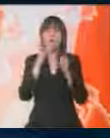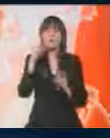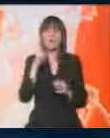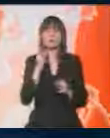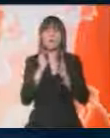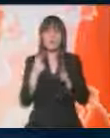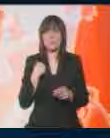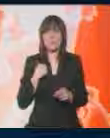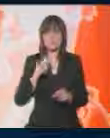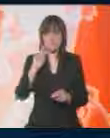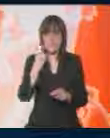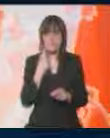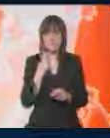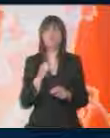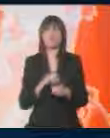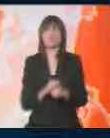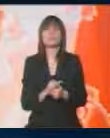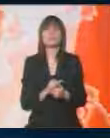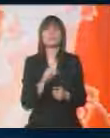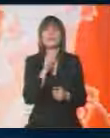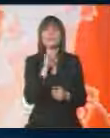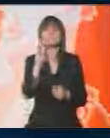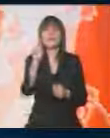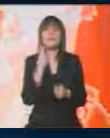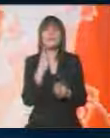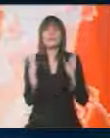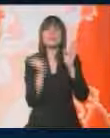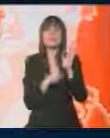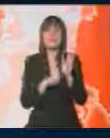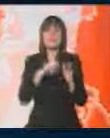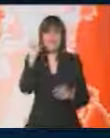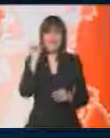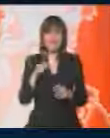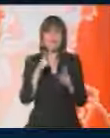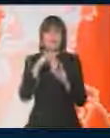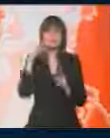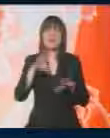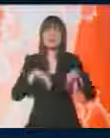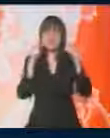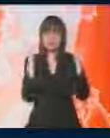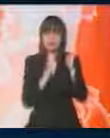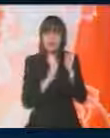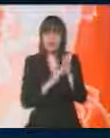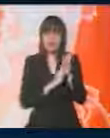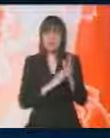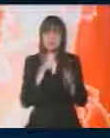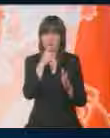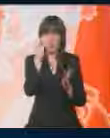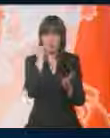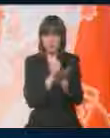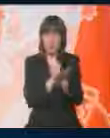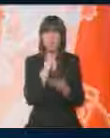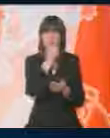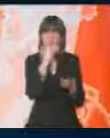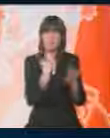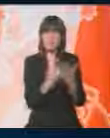nazovemo, i koji će se nešto pozivati na zahtev da se nađu dokazi za ove tvrdnje, pošto one se